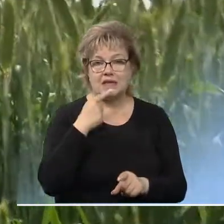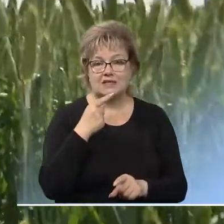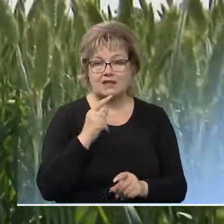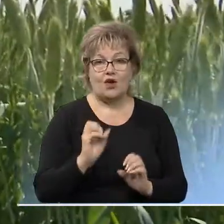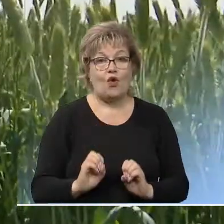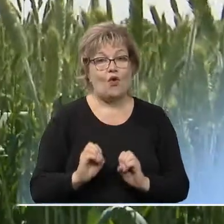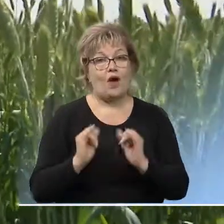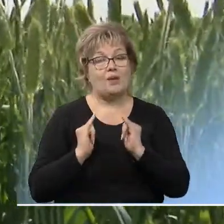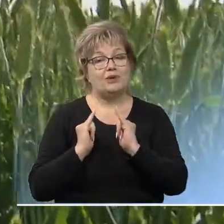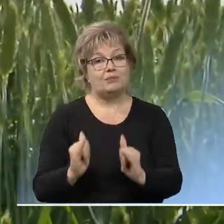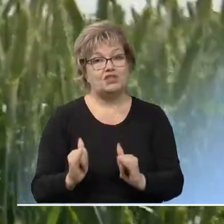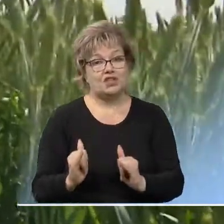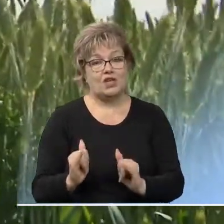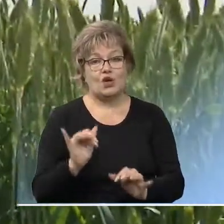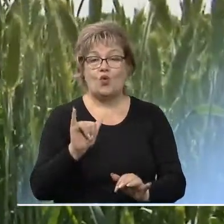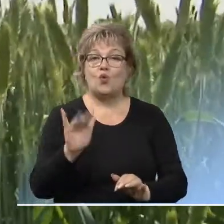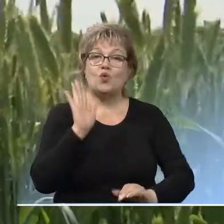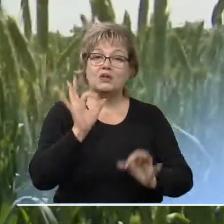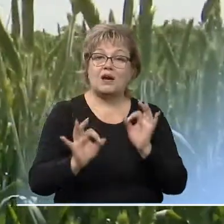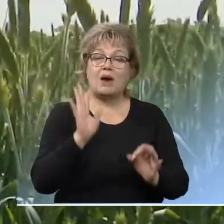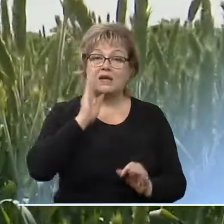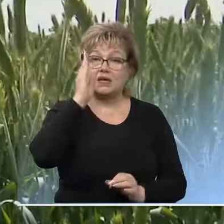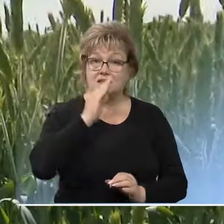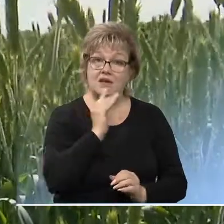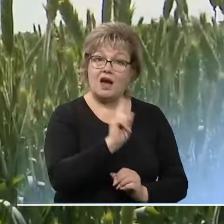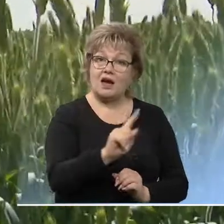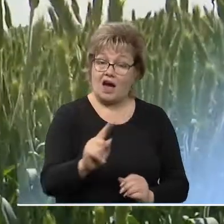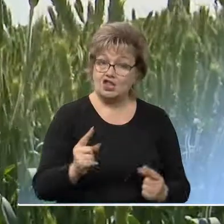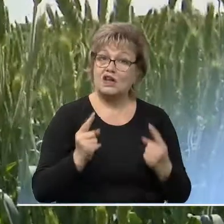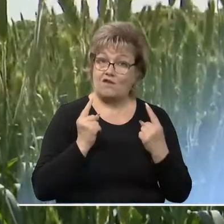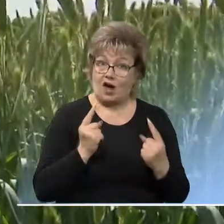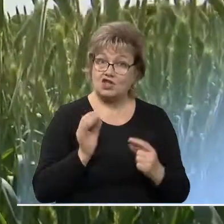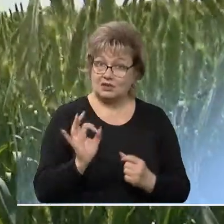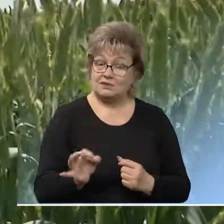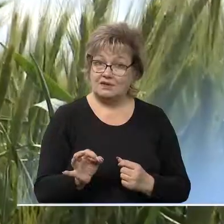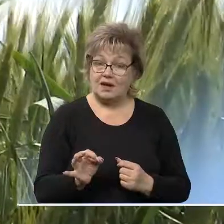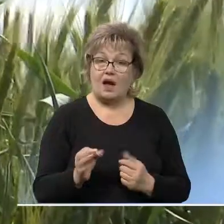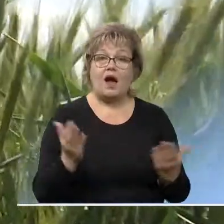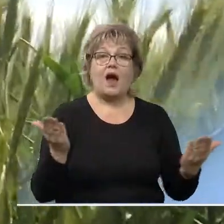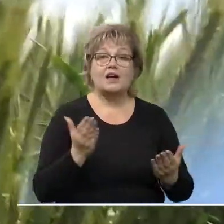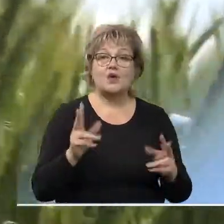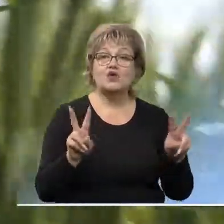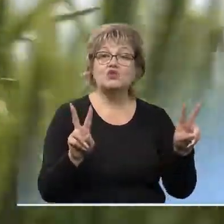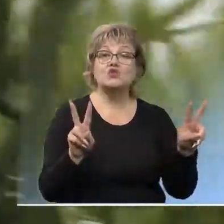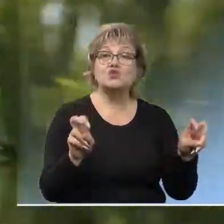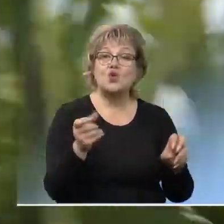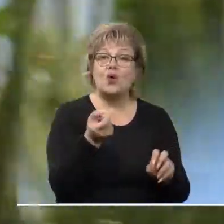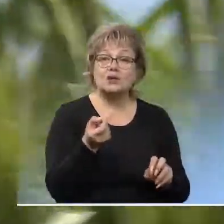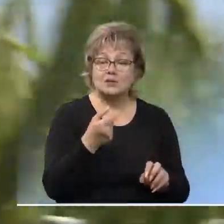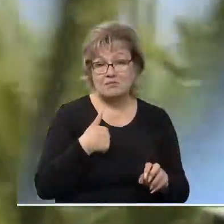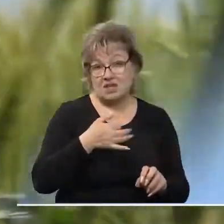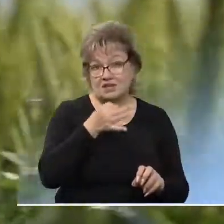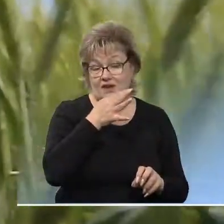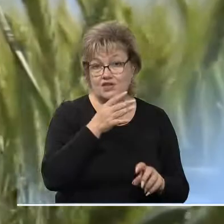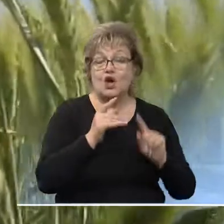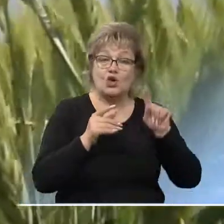сказать, отдать предпочтение у нормальных родителей? Каждый важен. А какой сорт мне